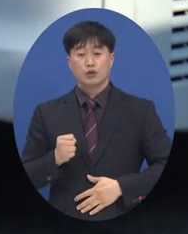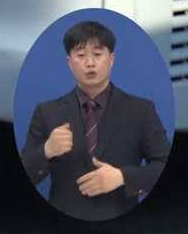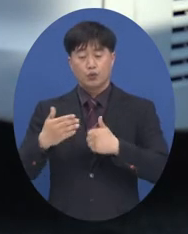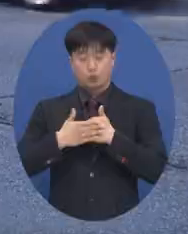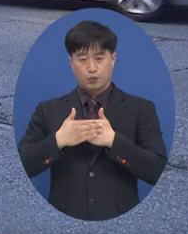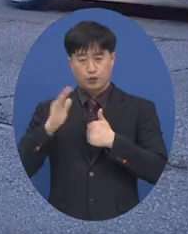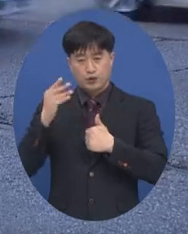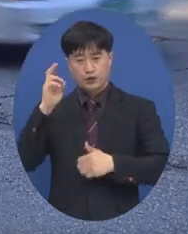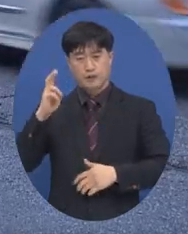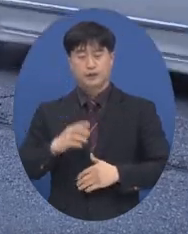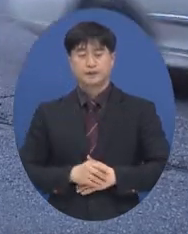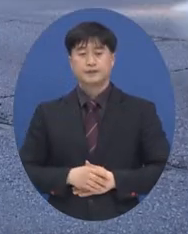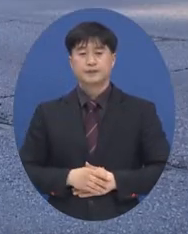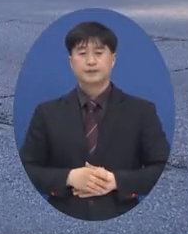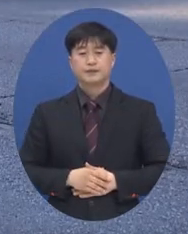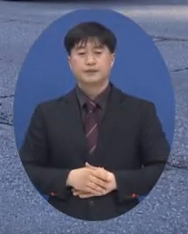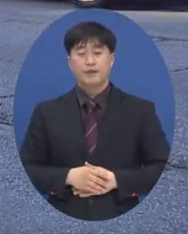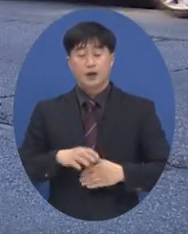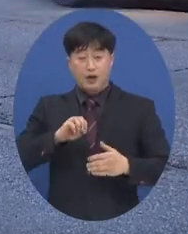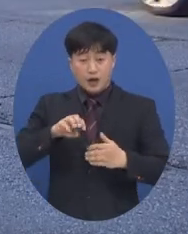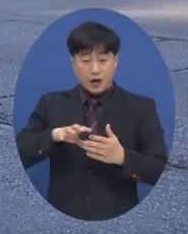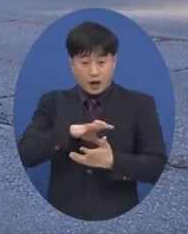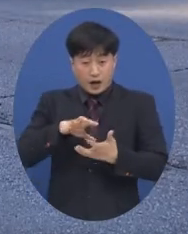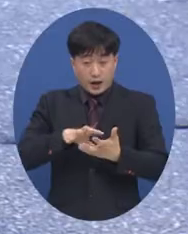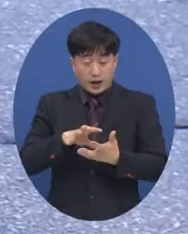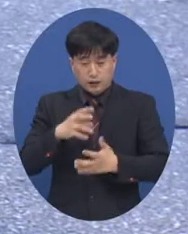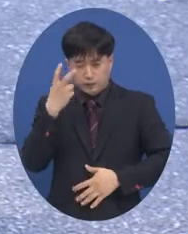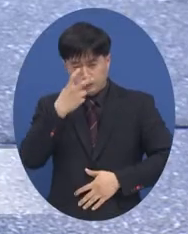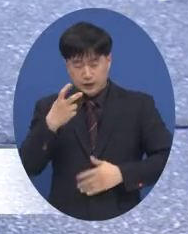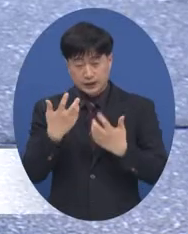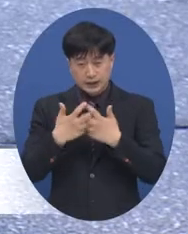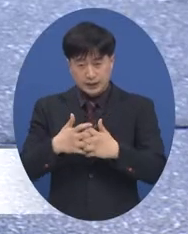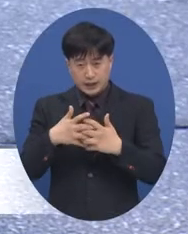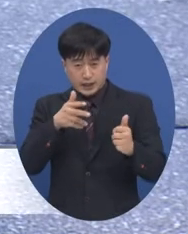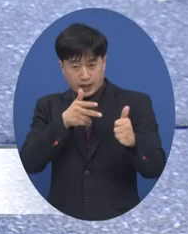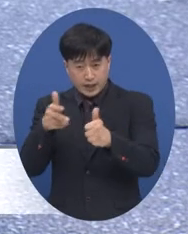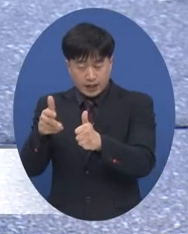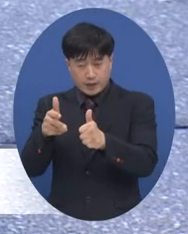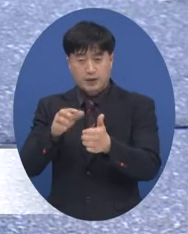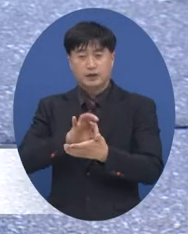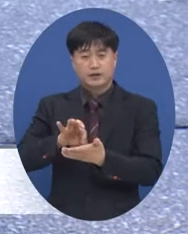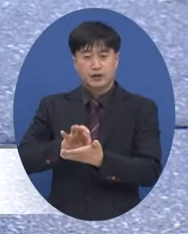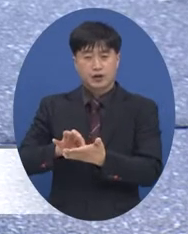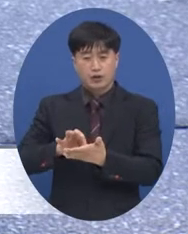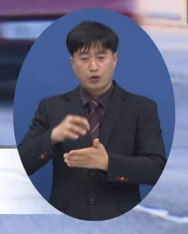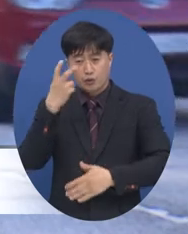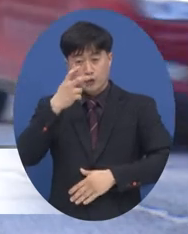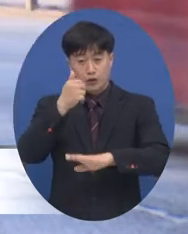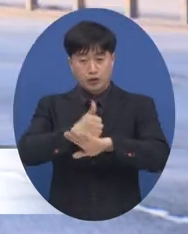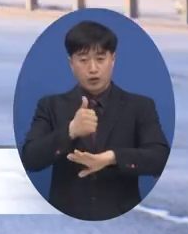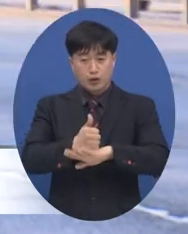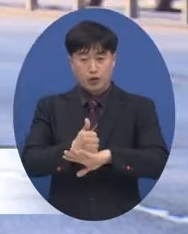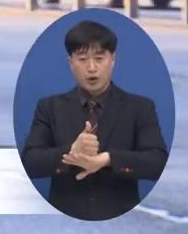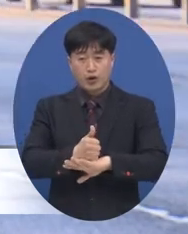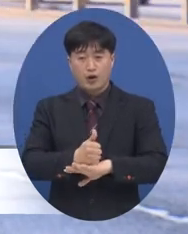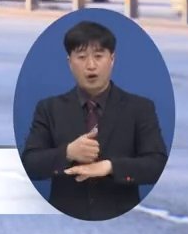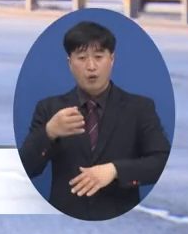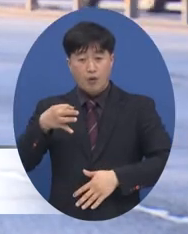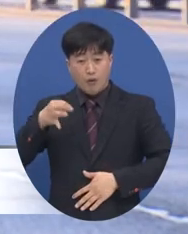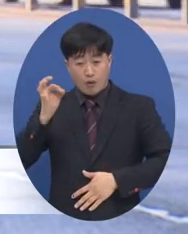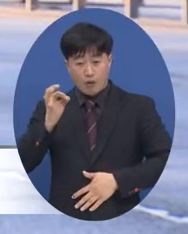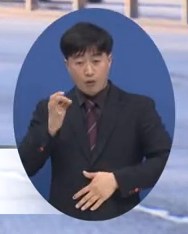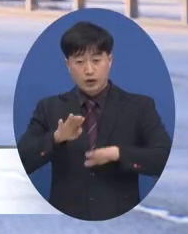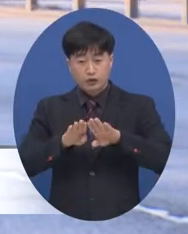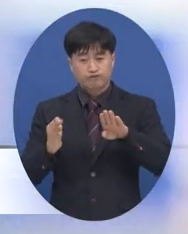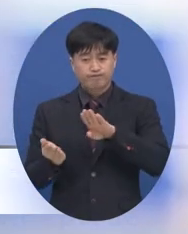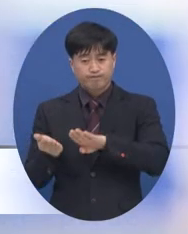것 같습니다. 배출가스 측정기와 카메라 등을 활용한 노상 배출가스 단속 결과 배출 허용 기준을